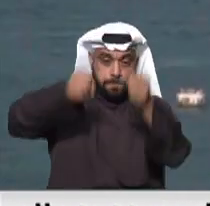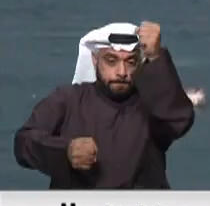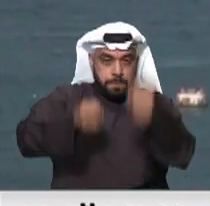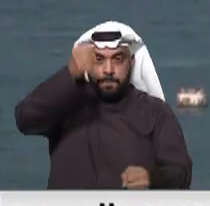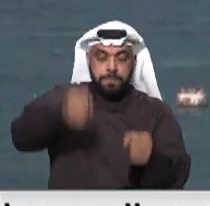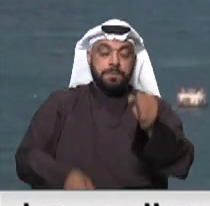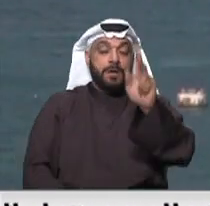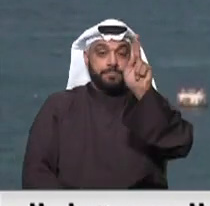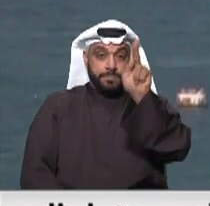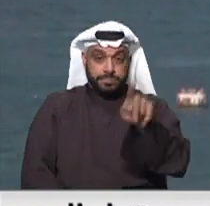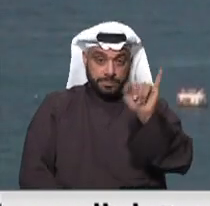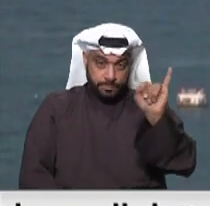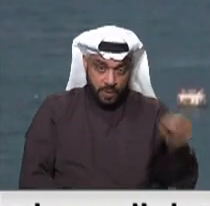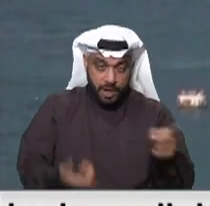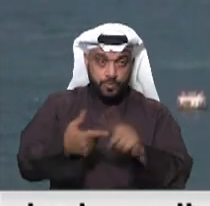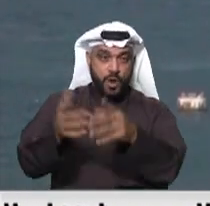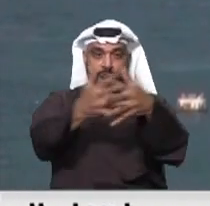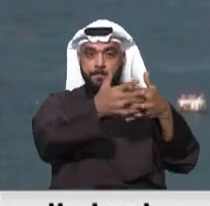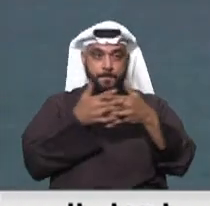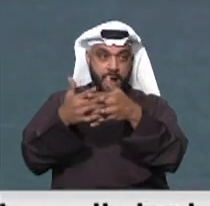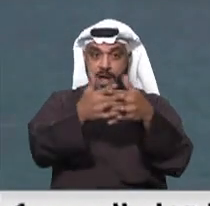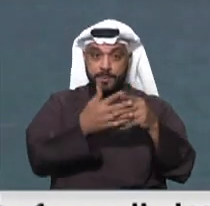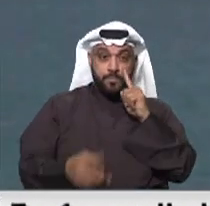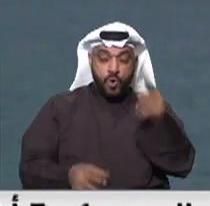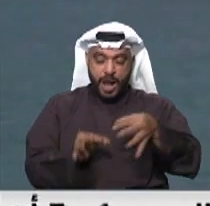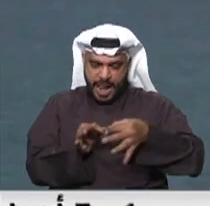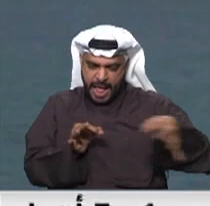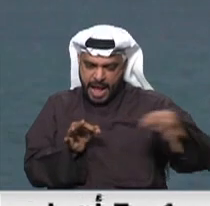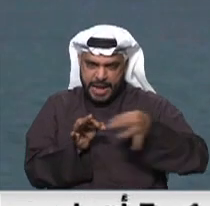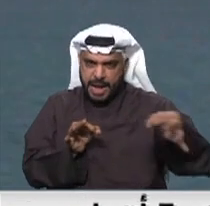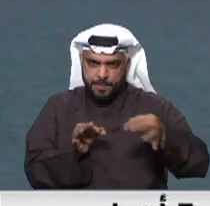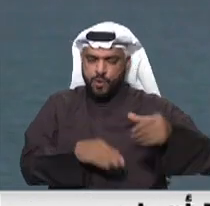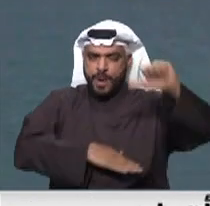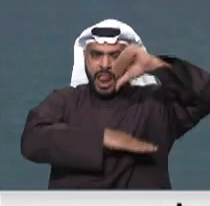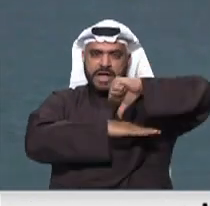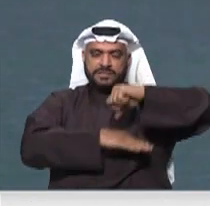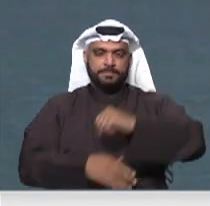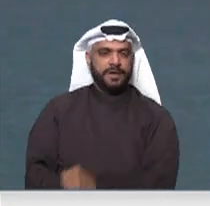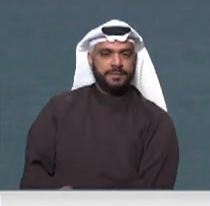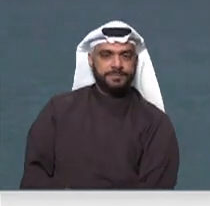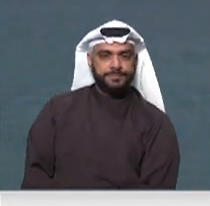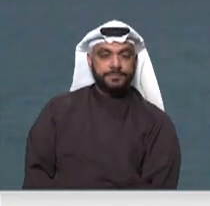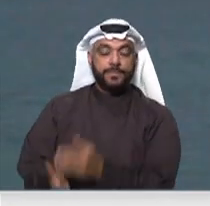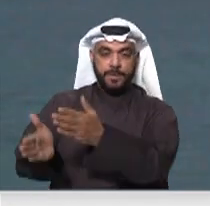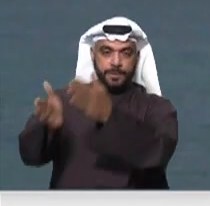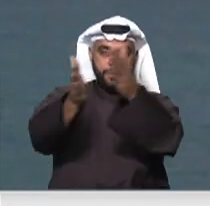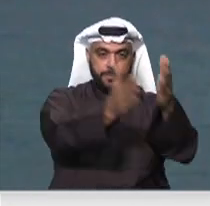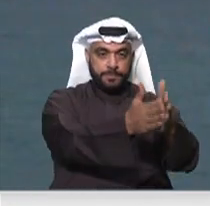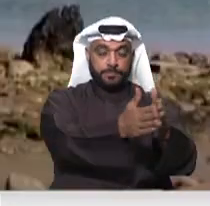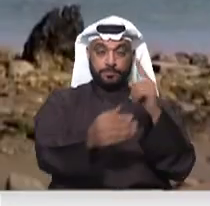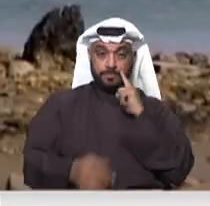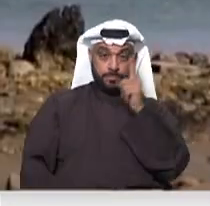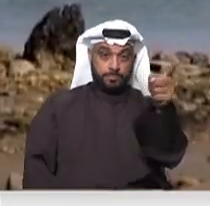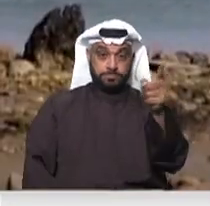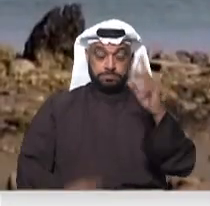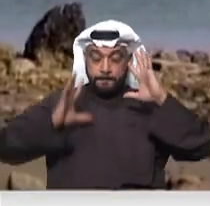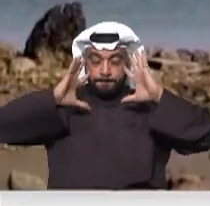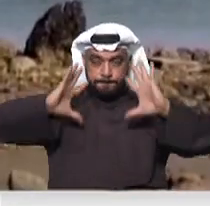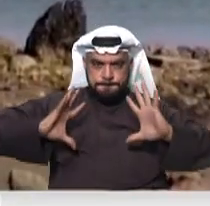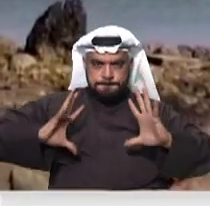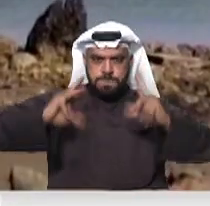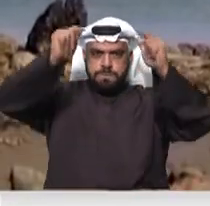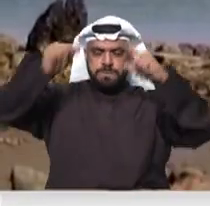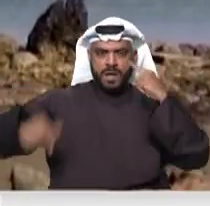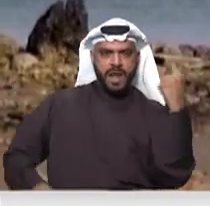بريطانيا استهدفت عدة مواقع لجماعات الحوثي في العاصمة صنعاء. وقد تفاوتت ردود الفعل